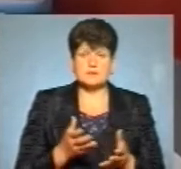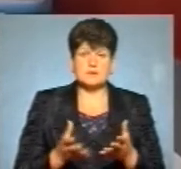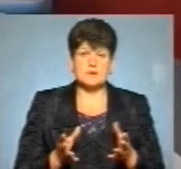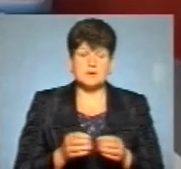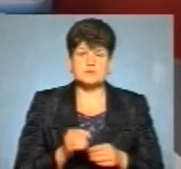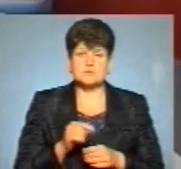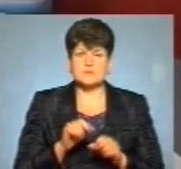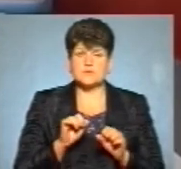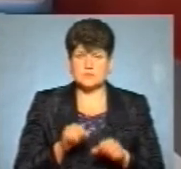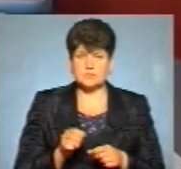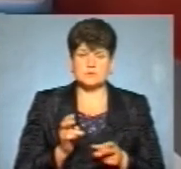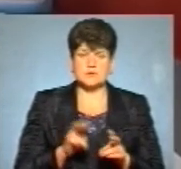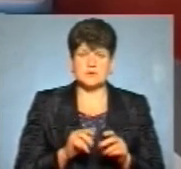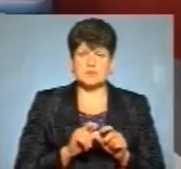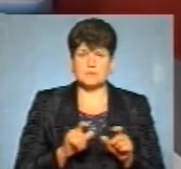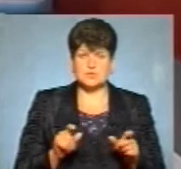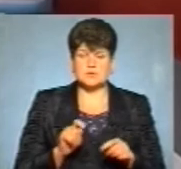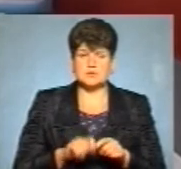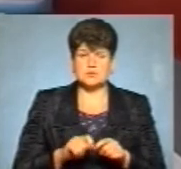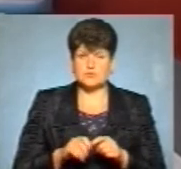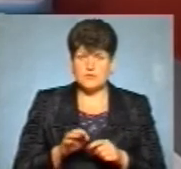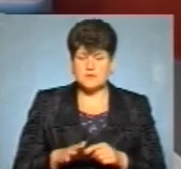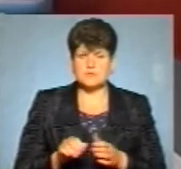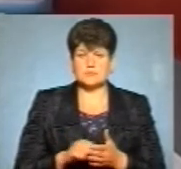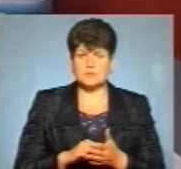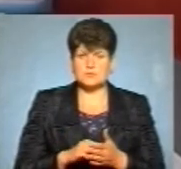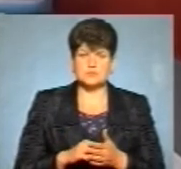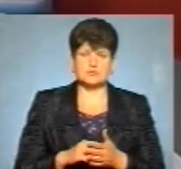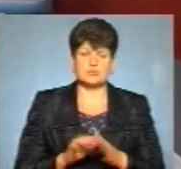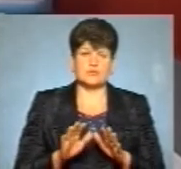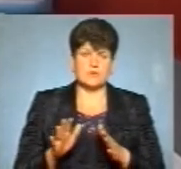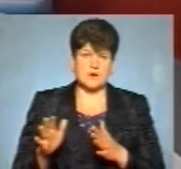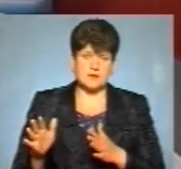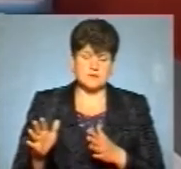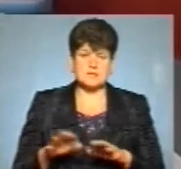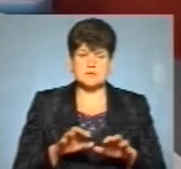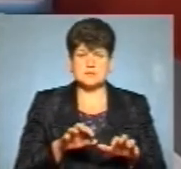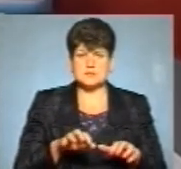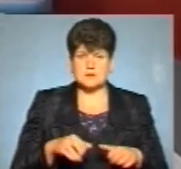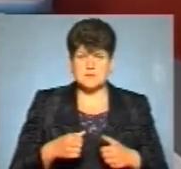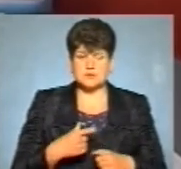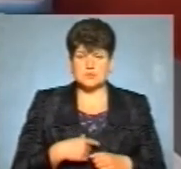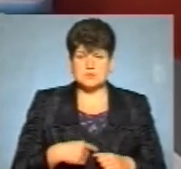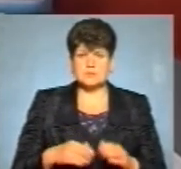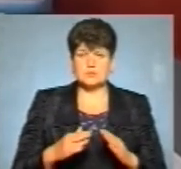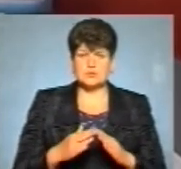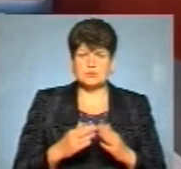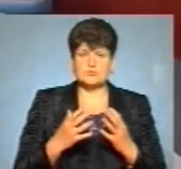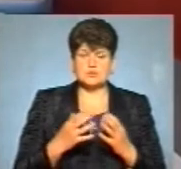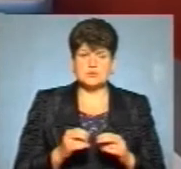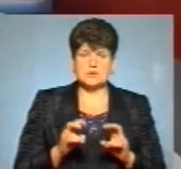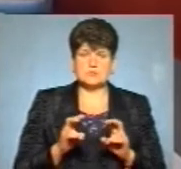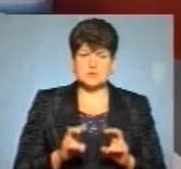вони можуть і з'явитися на пункт тестування, і в паперовому варіанті, чи паперовий зразок, забрати до себе додому і ще